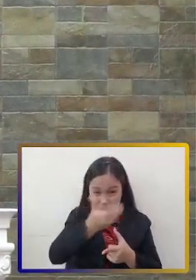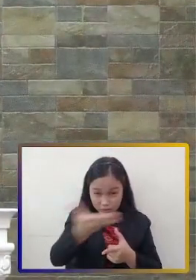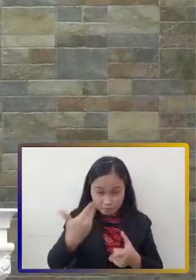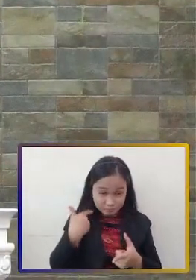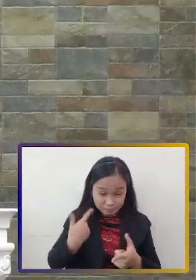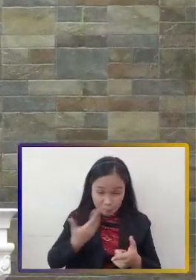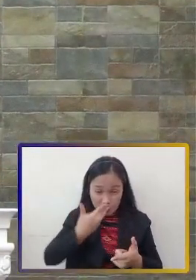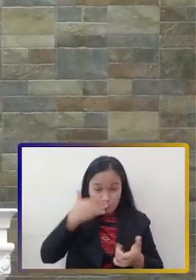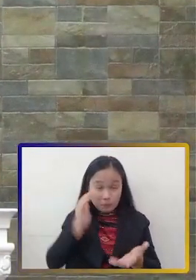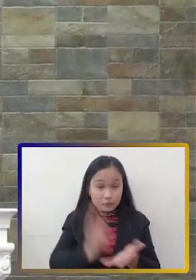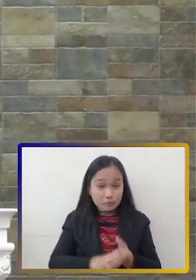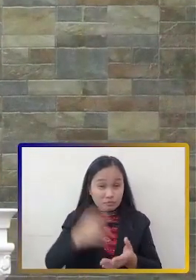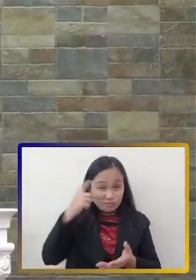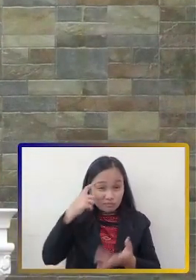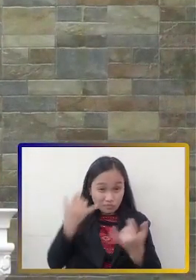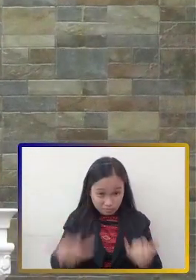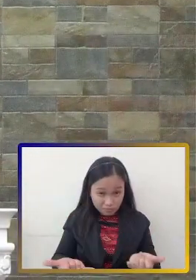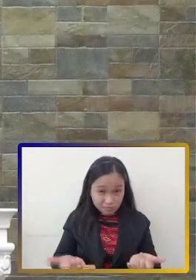ngayon?